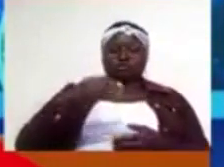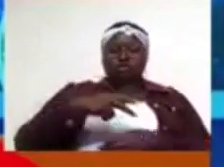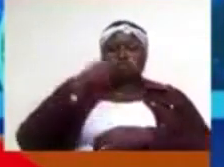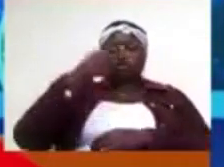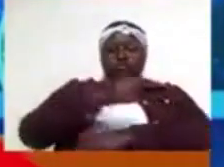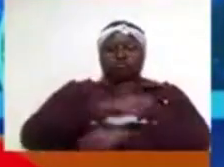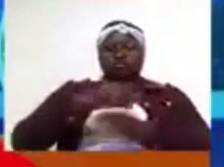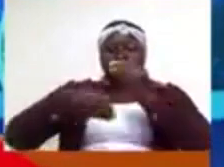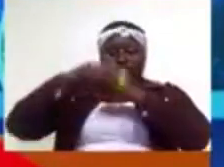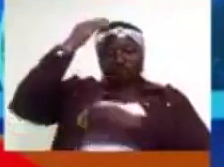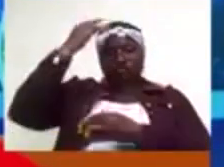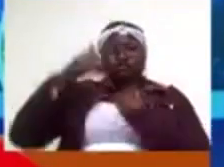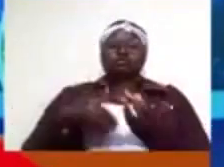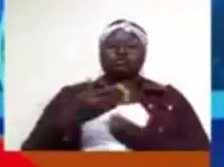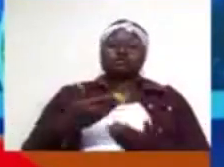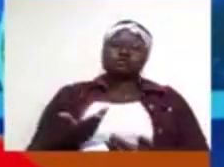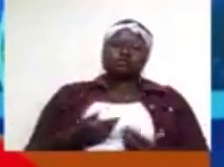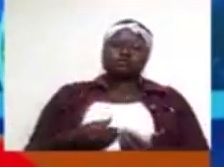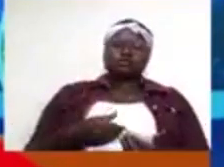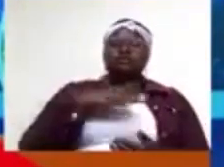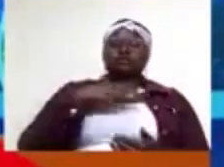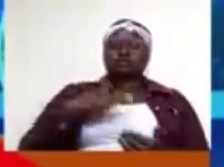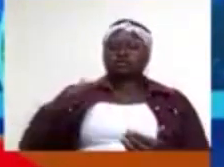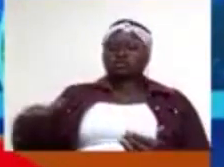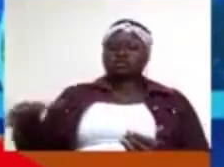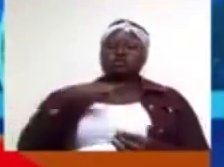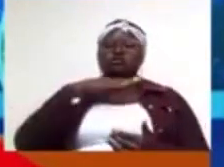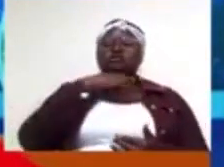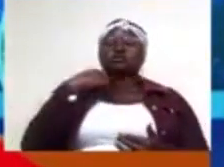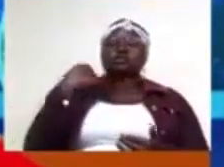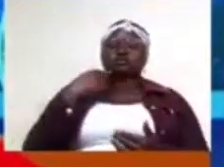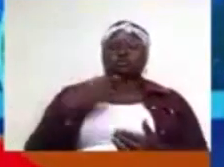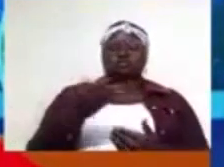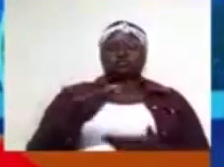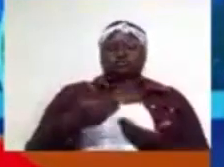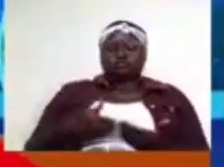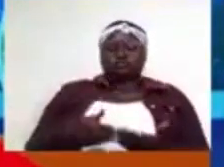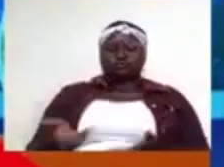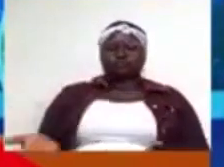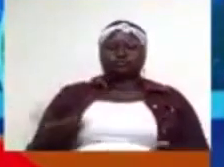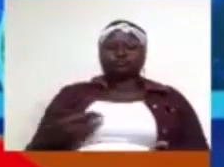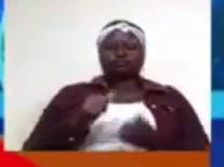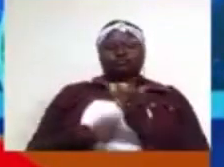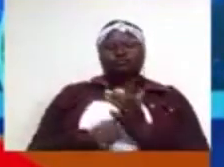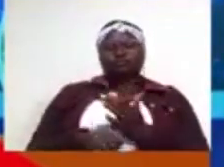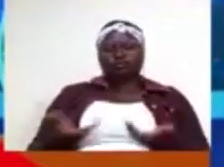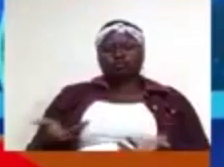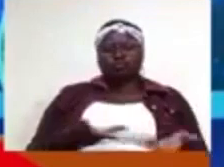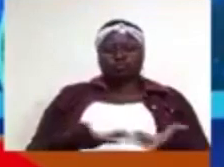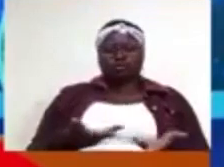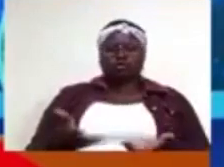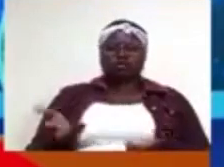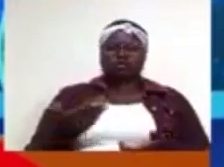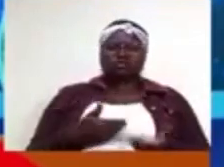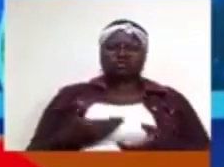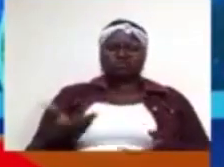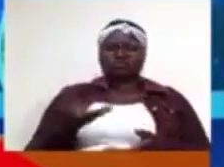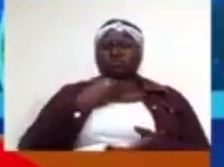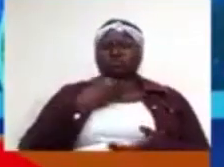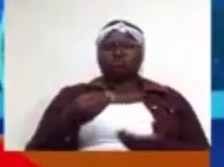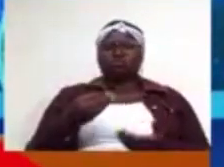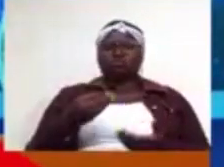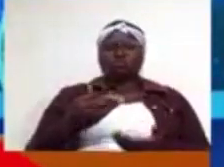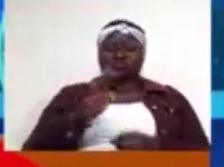college kana university. Niya koro agitafania gekoge kigia kuiruta muoyo. Mm-hmm. Hihi dhino gekoro wiha niki kirasha gira